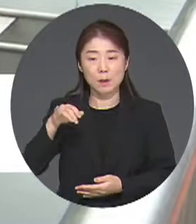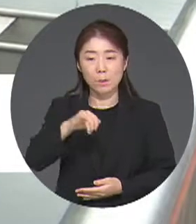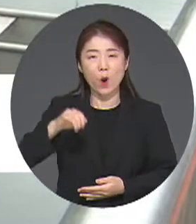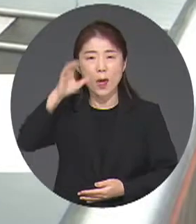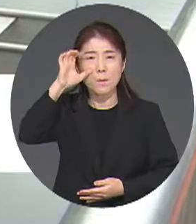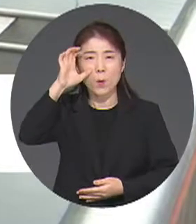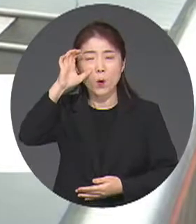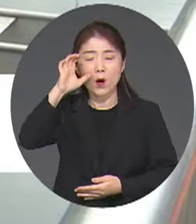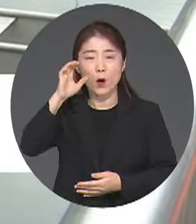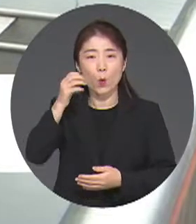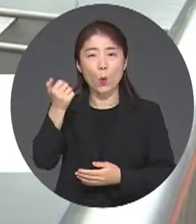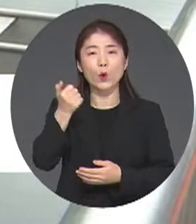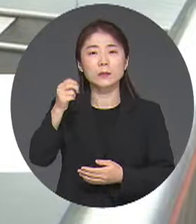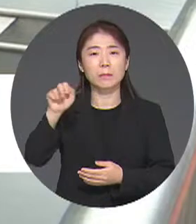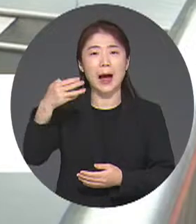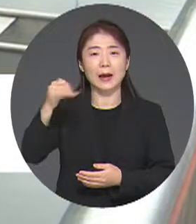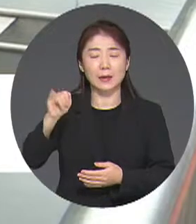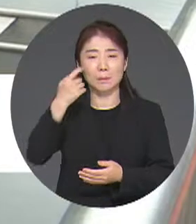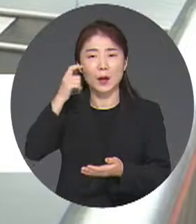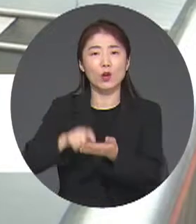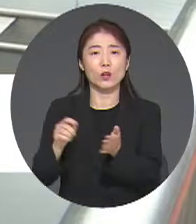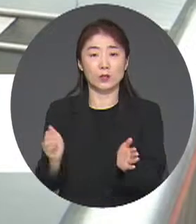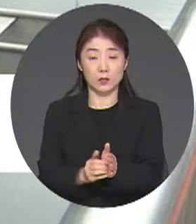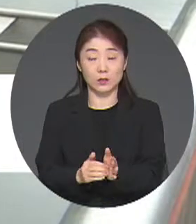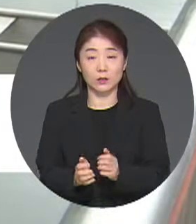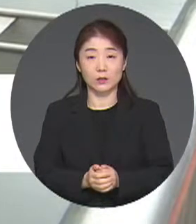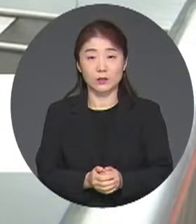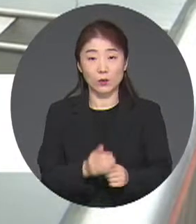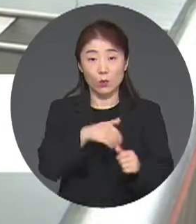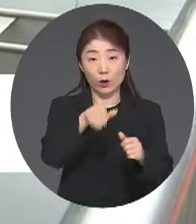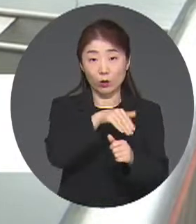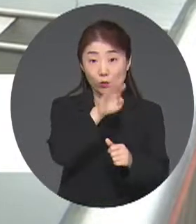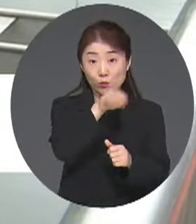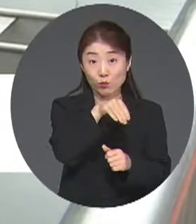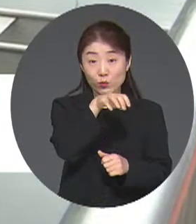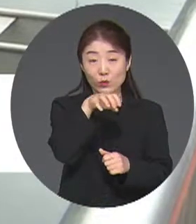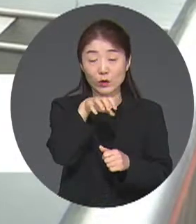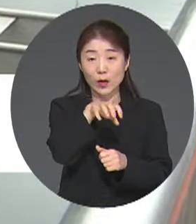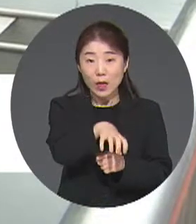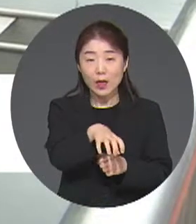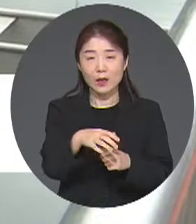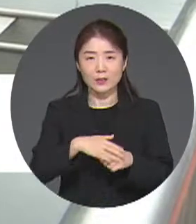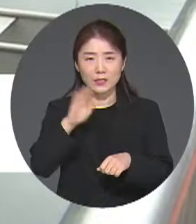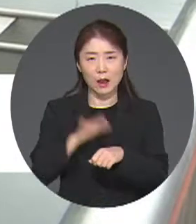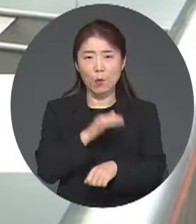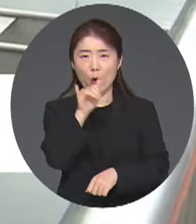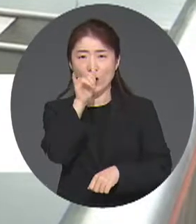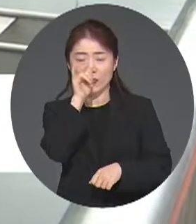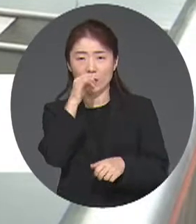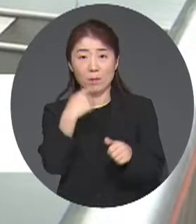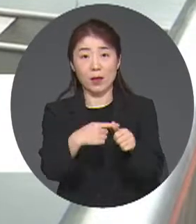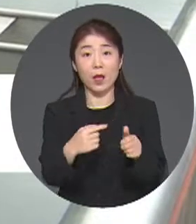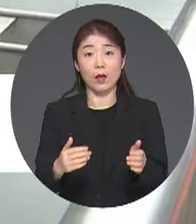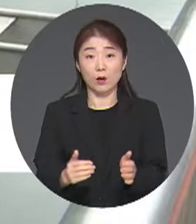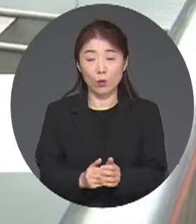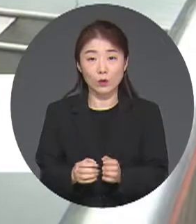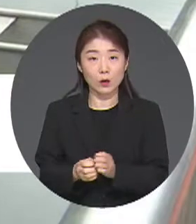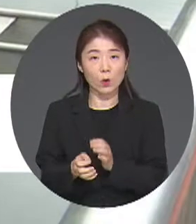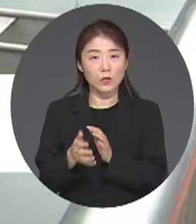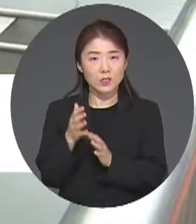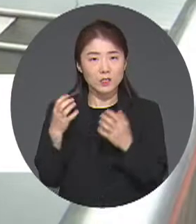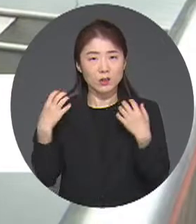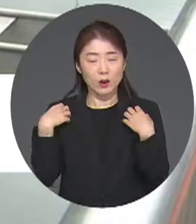검출됐습니다. 환경단체는 유충에 오염된 수돗물 원수를 공급한 환경부에 책임이 있다며 비판했고,